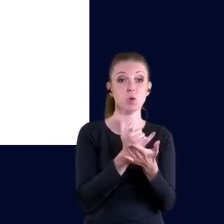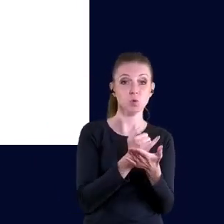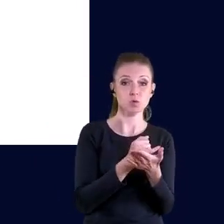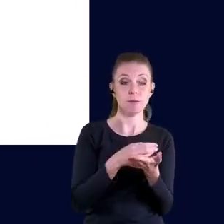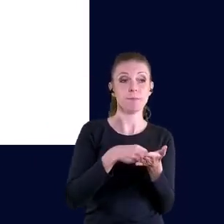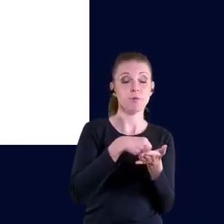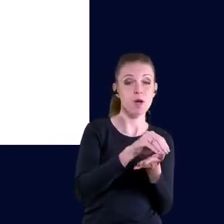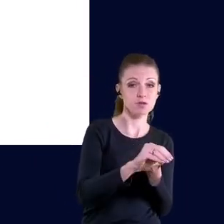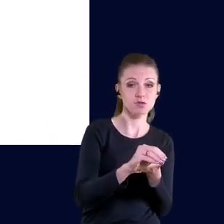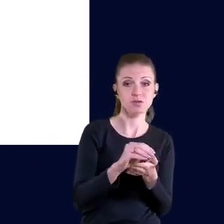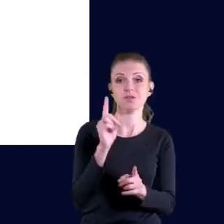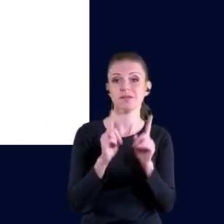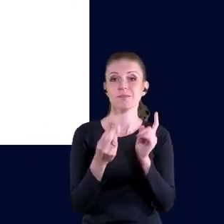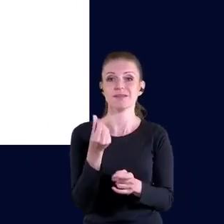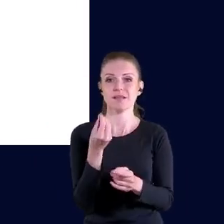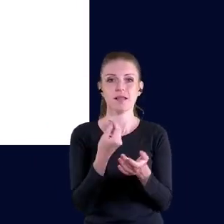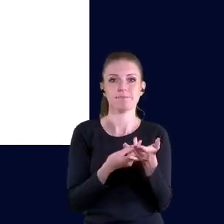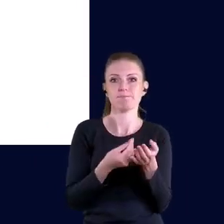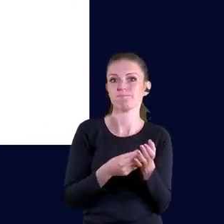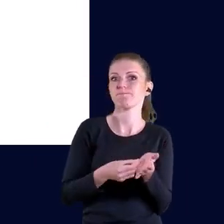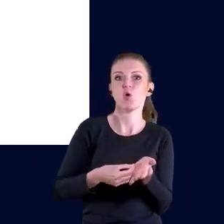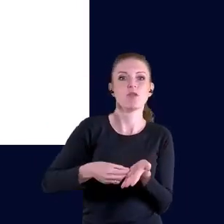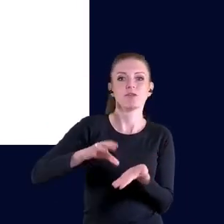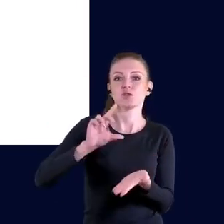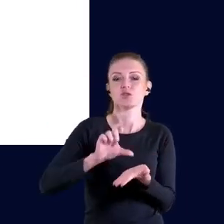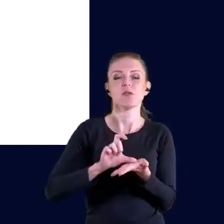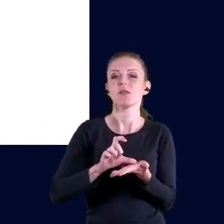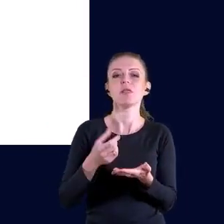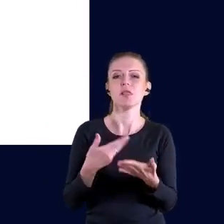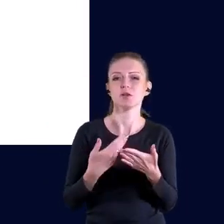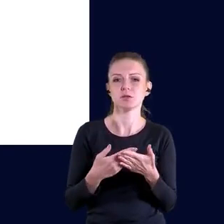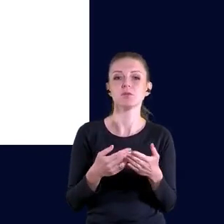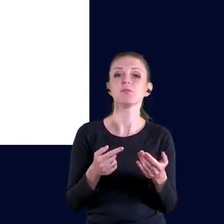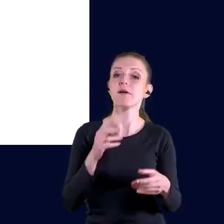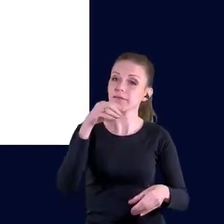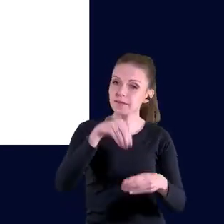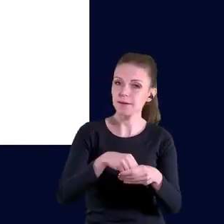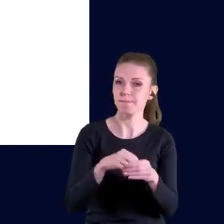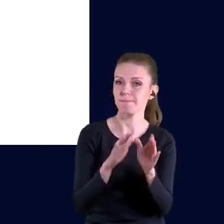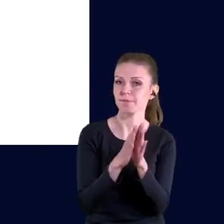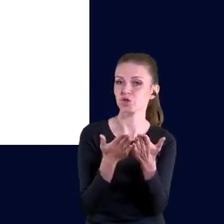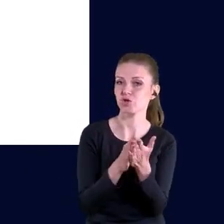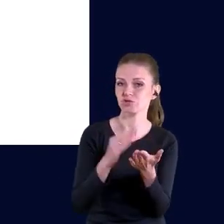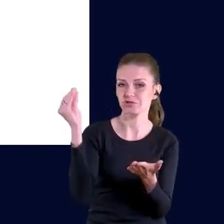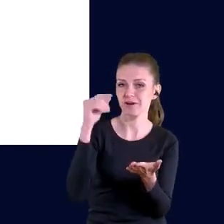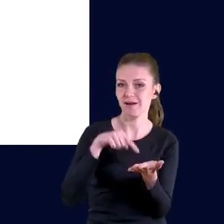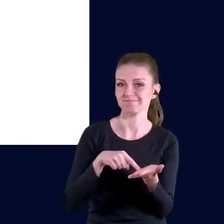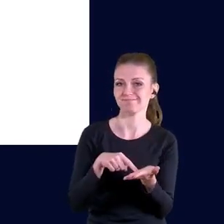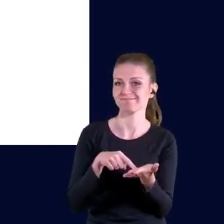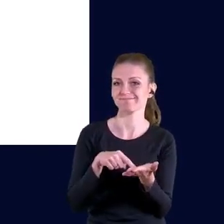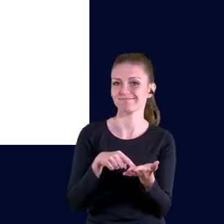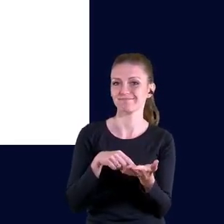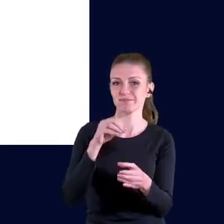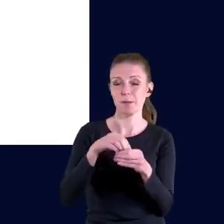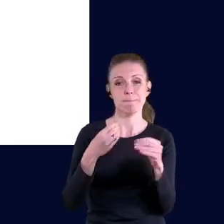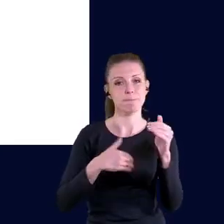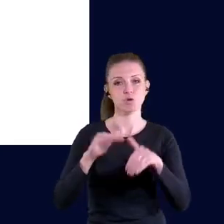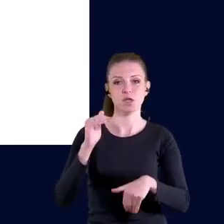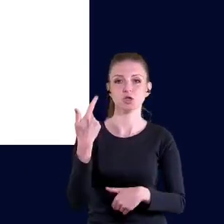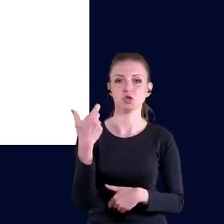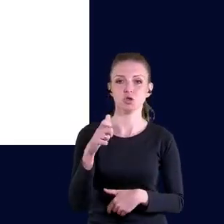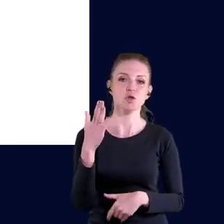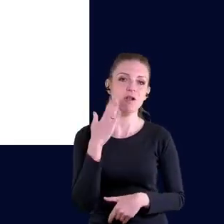A cena kursu zdarza się że jest podwyższona o cenę podręcznika i i to zdarzają bywa grubo ponad 100 dolarów